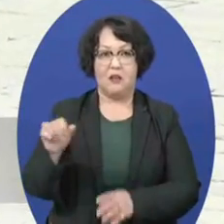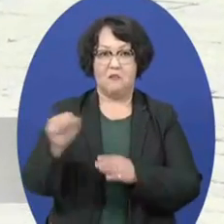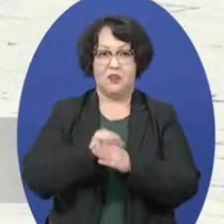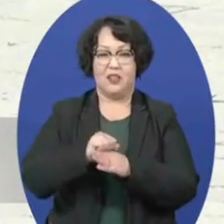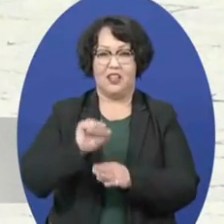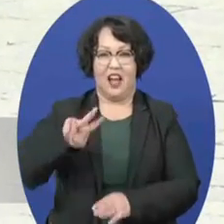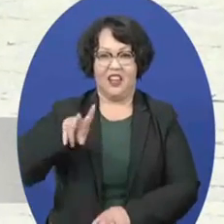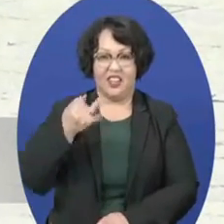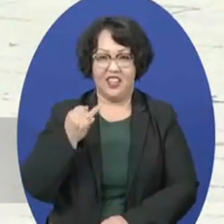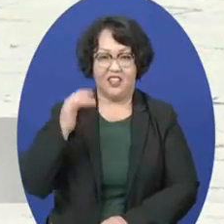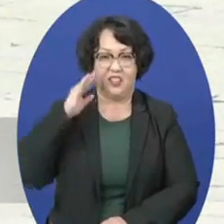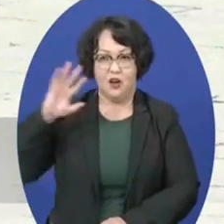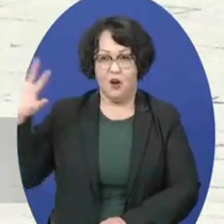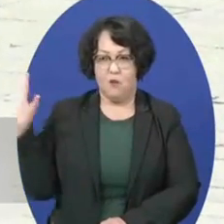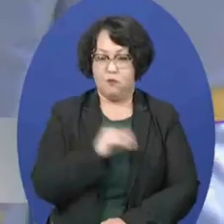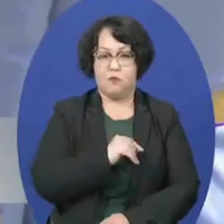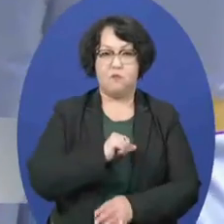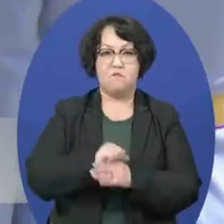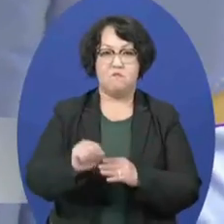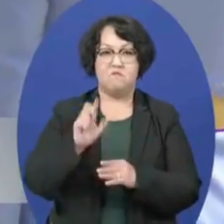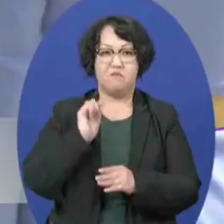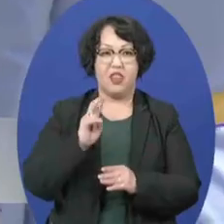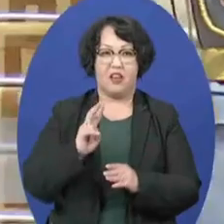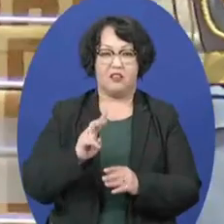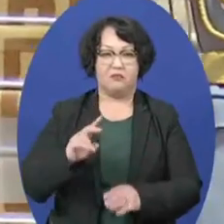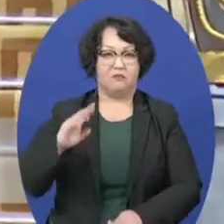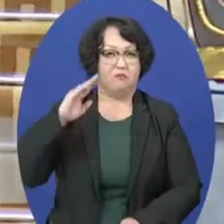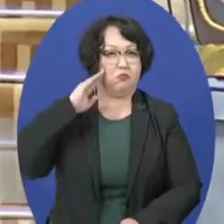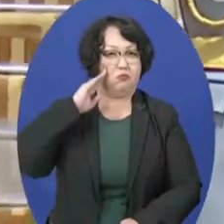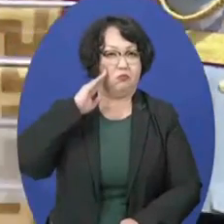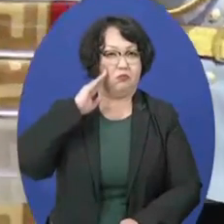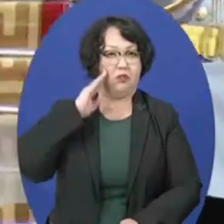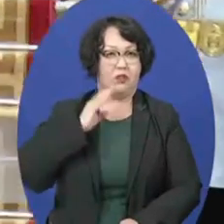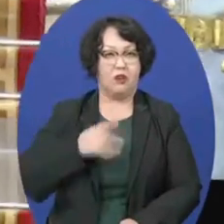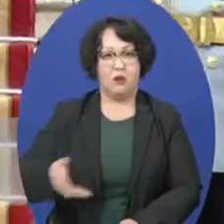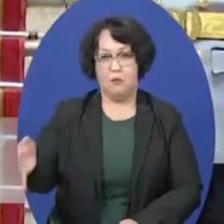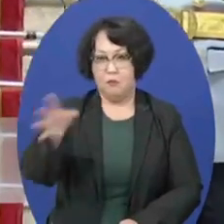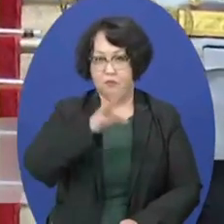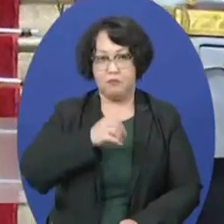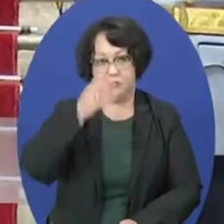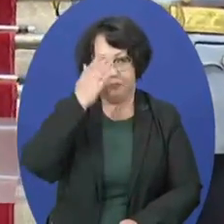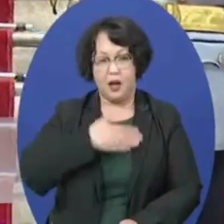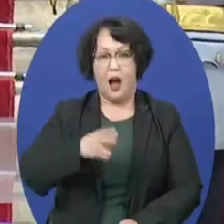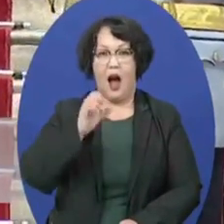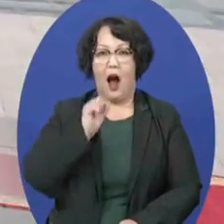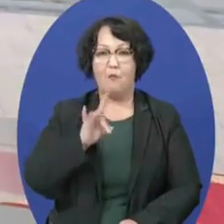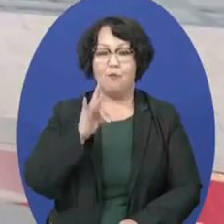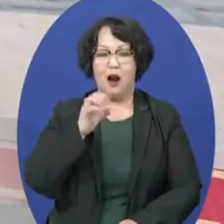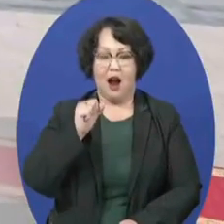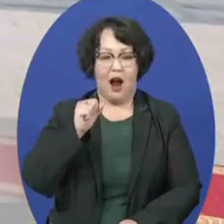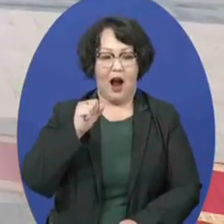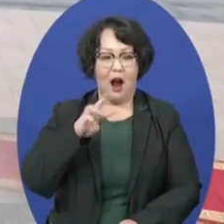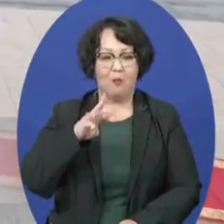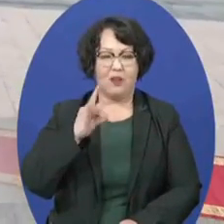эртгэлэн салбарууд бэлэн жигснээ гэлтгий. Эрхэм нөхдийн амрын гэрээ.